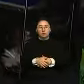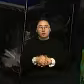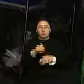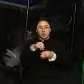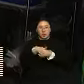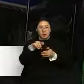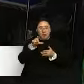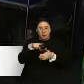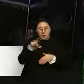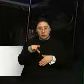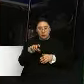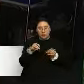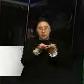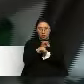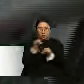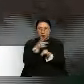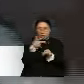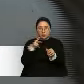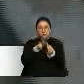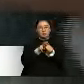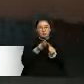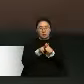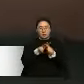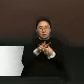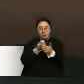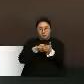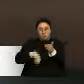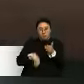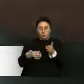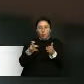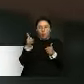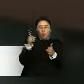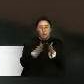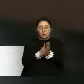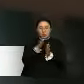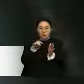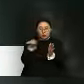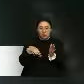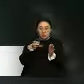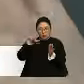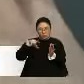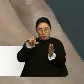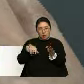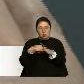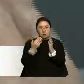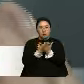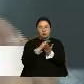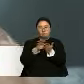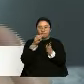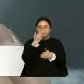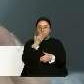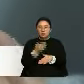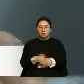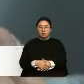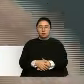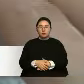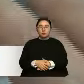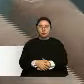이 선불카드는 백화점, 대형 할인 매장 등을 제외한 고양시 내 신용카드 가맹점에서 사용할 수